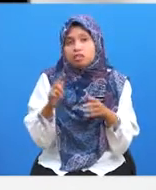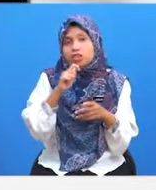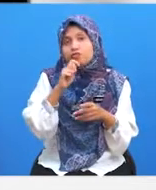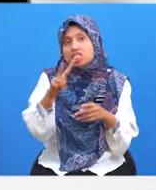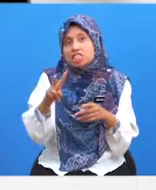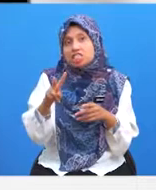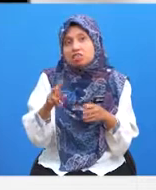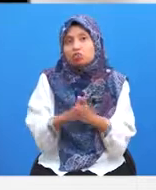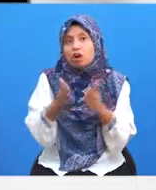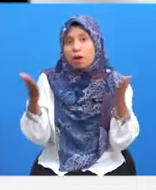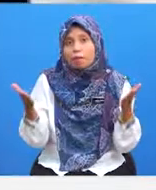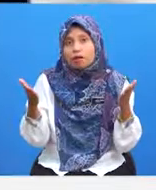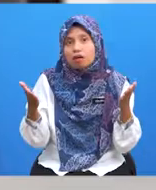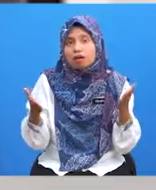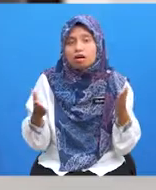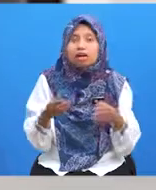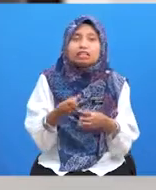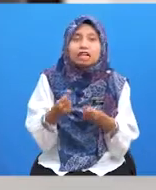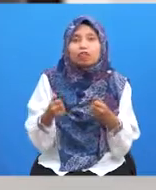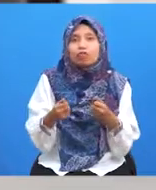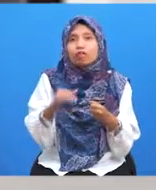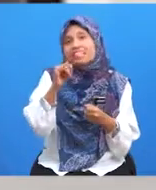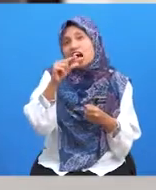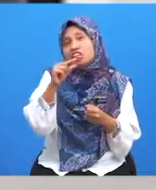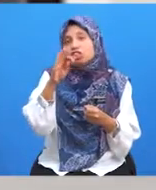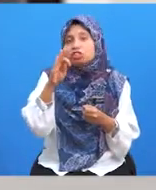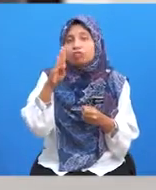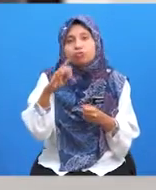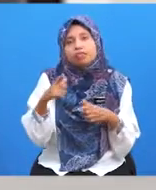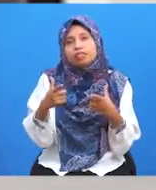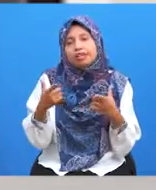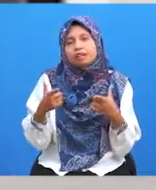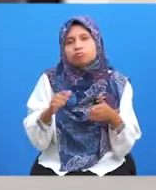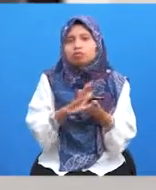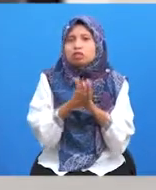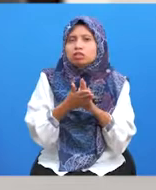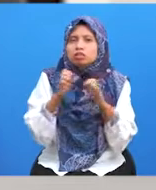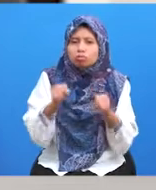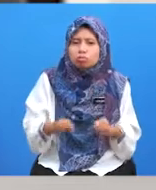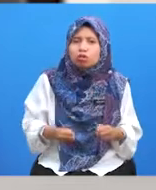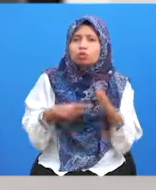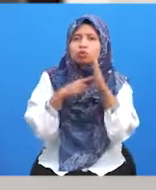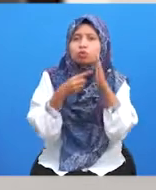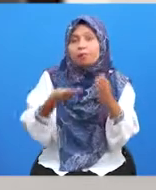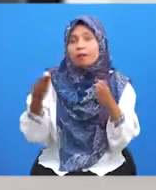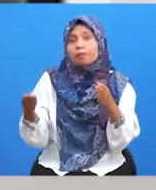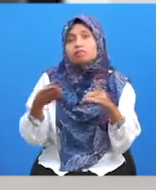media sosial penjaga mampu mohon sasaran promosi barangan mereka kepada pelanggan yang berkaitan